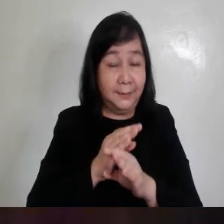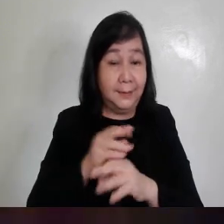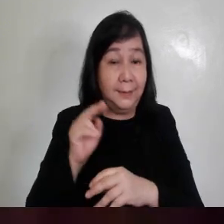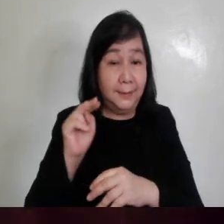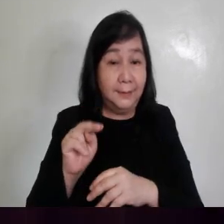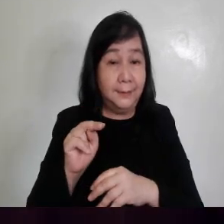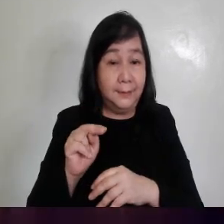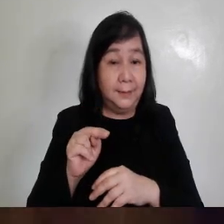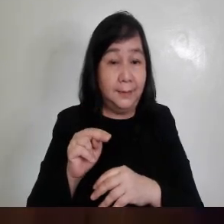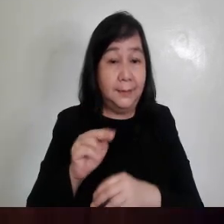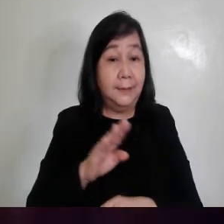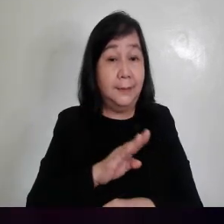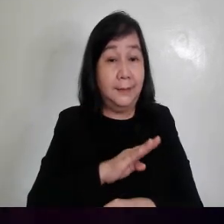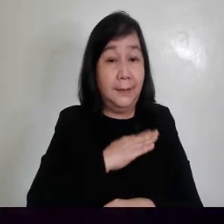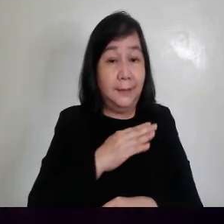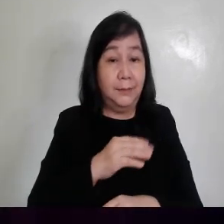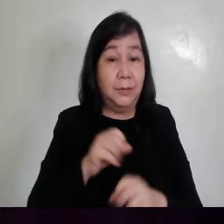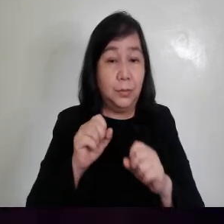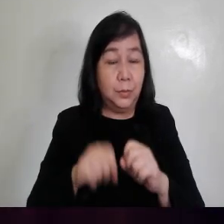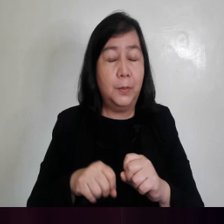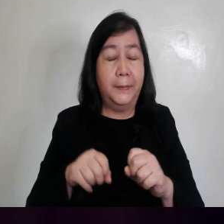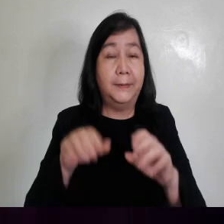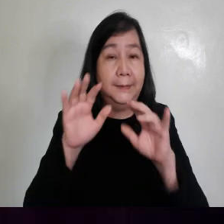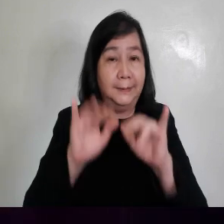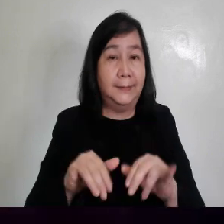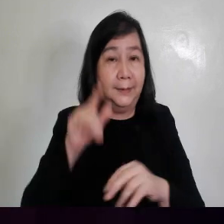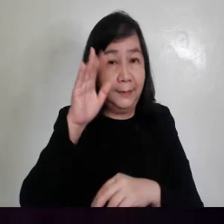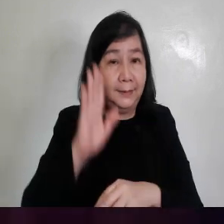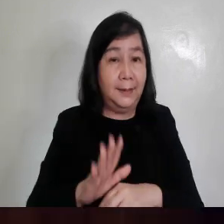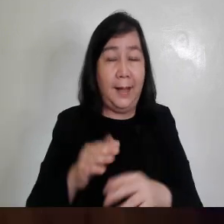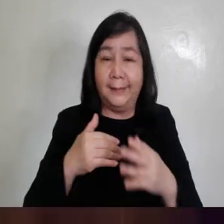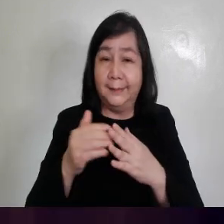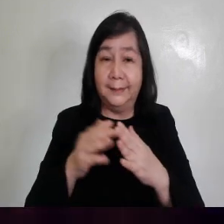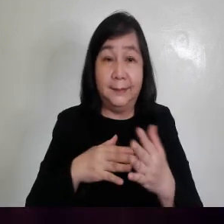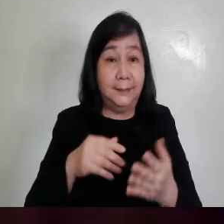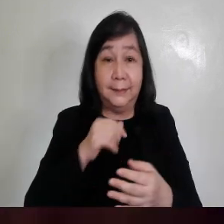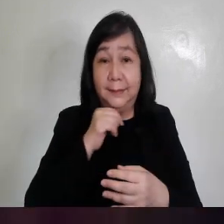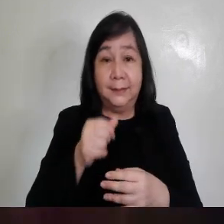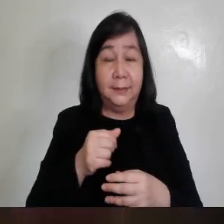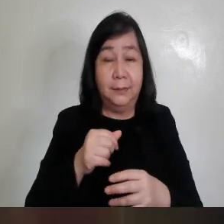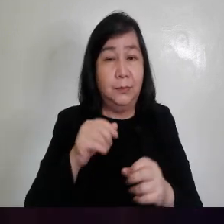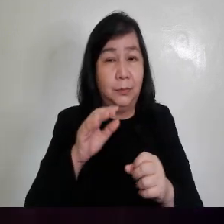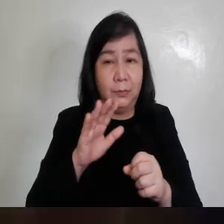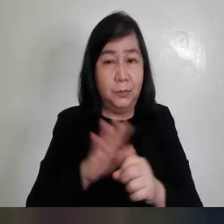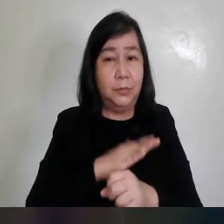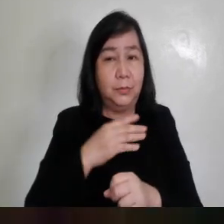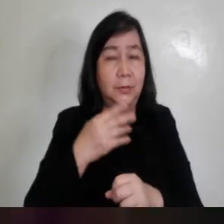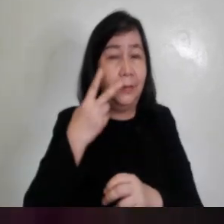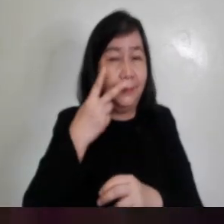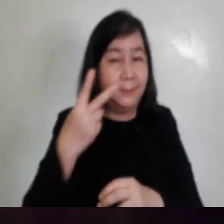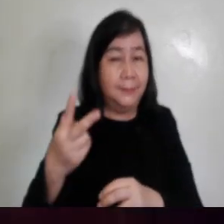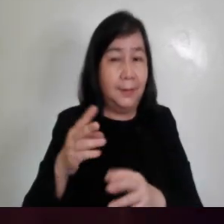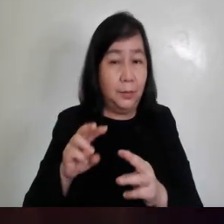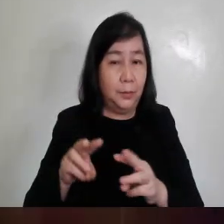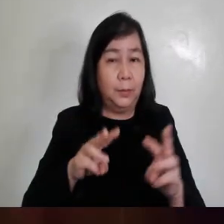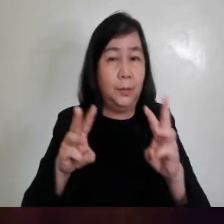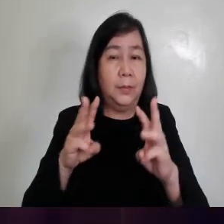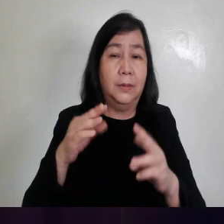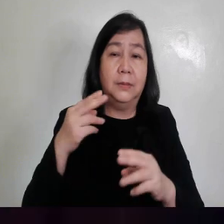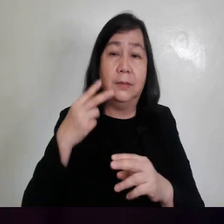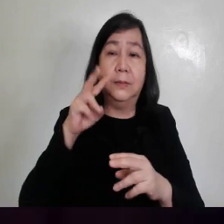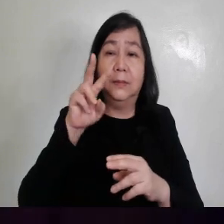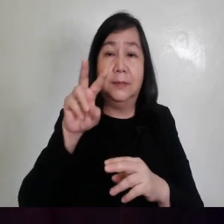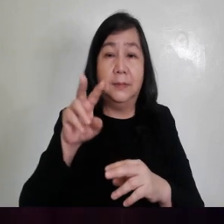ay nangangailangan ng tapang upang manatili sa Diyos, kahit hindi natin lubos na nakikita ang daan